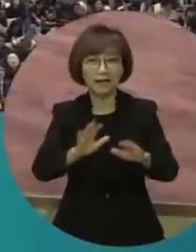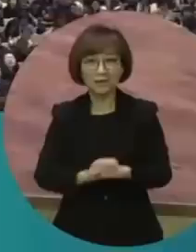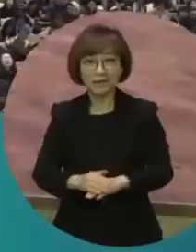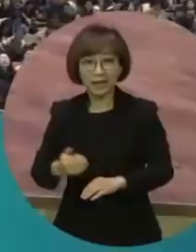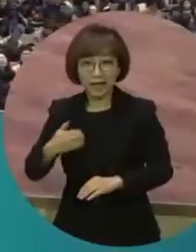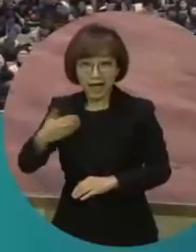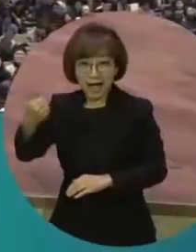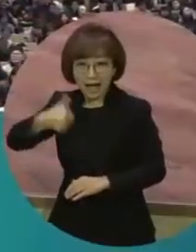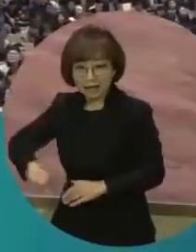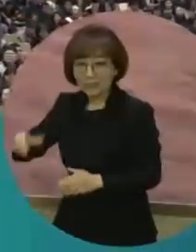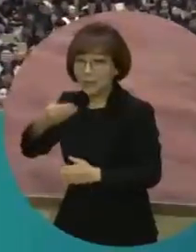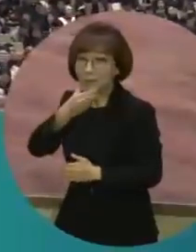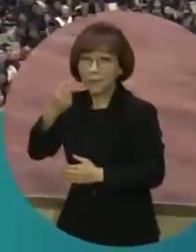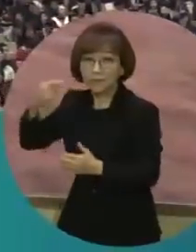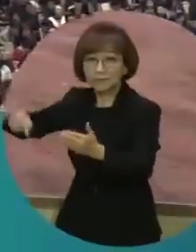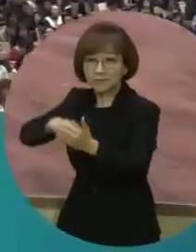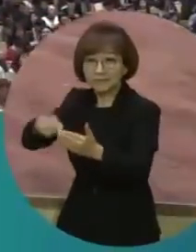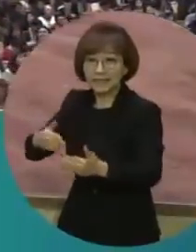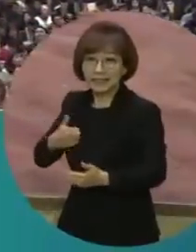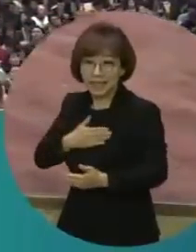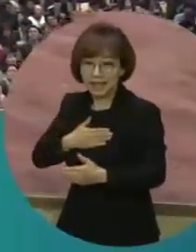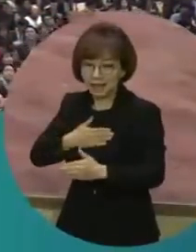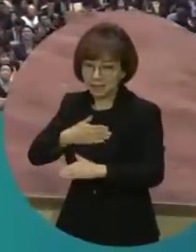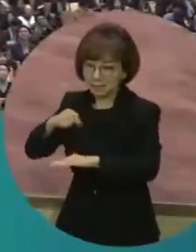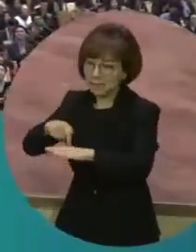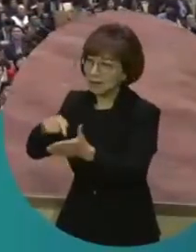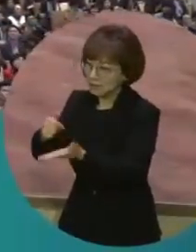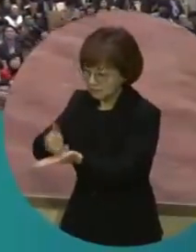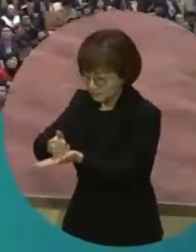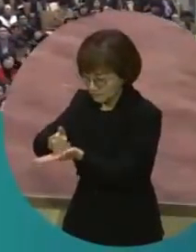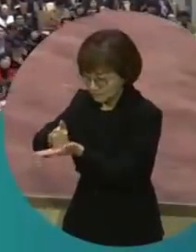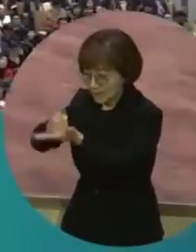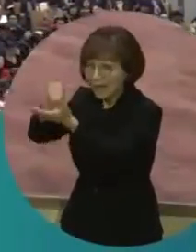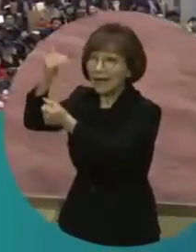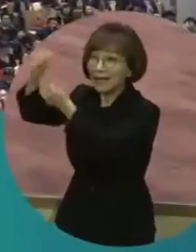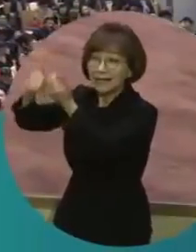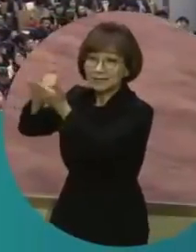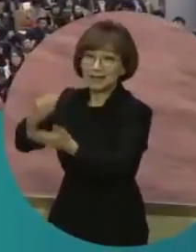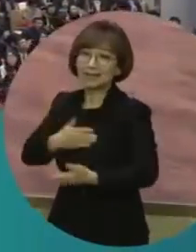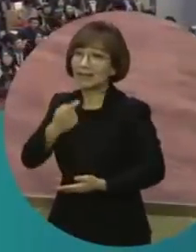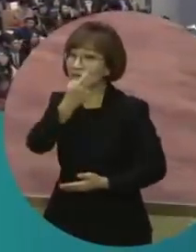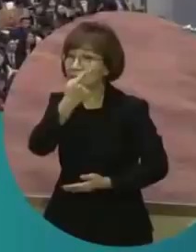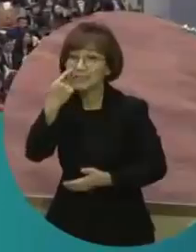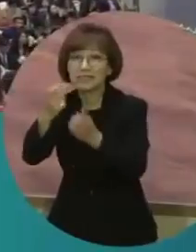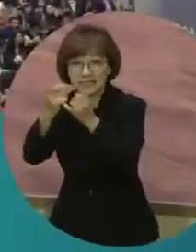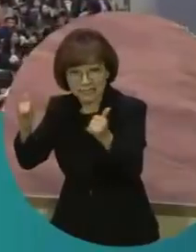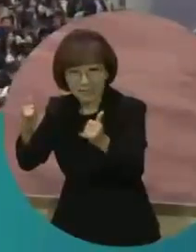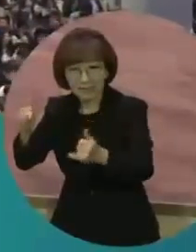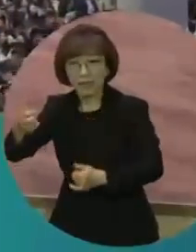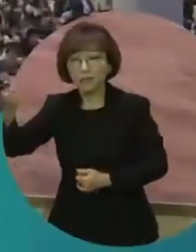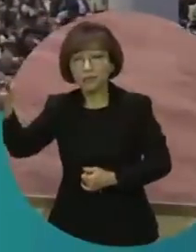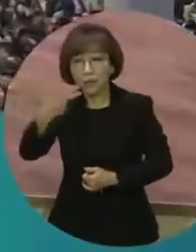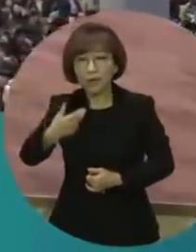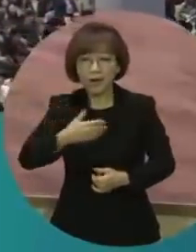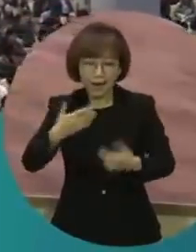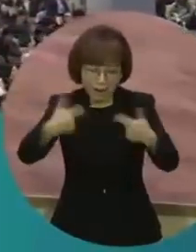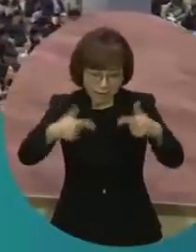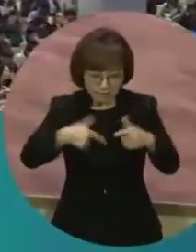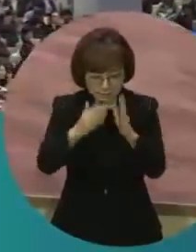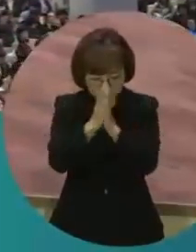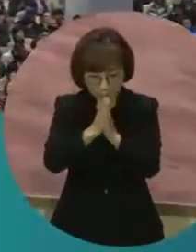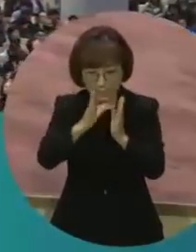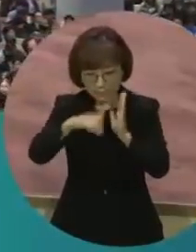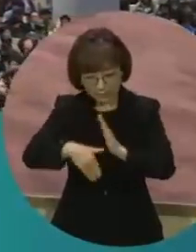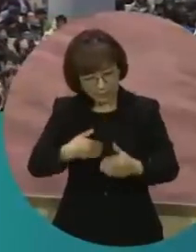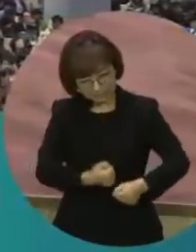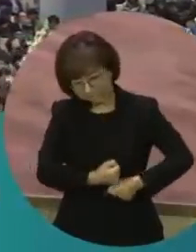그의 아들의 복음 안에서 내 심령으로 섬기는 하나님이 나의 증인이 되시거니와 항상 내 기도에 쉬지